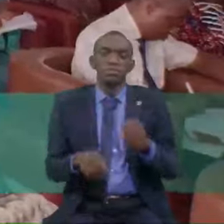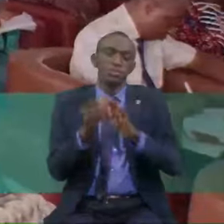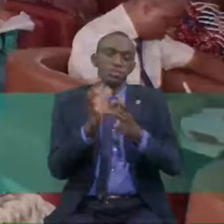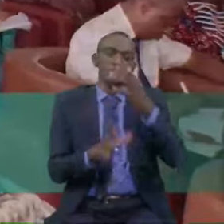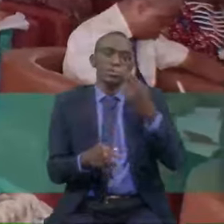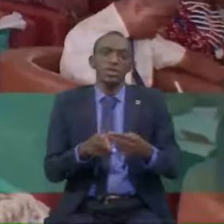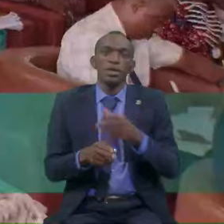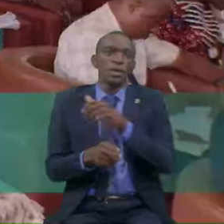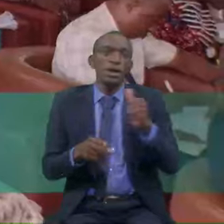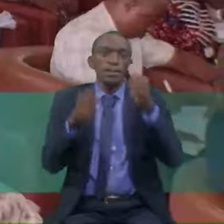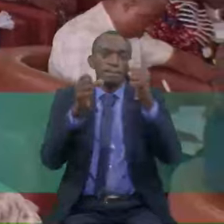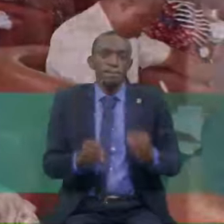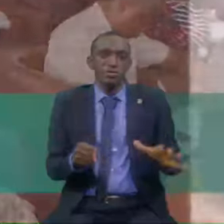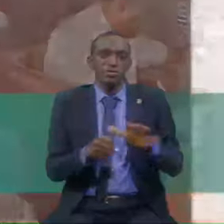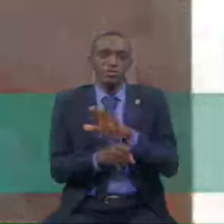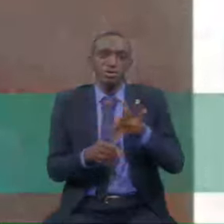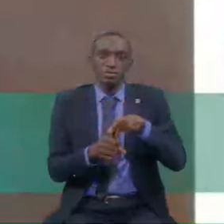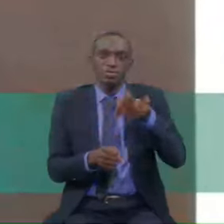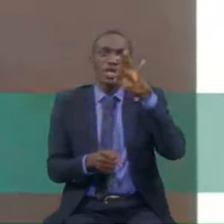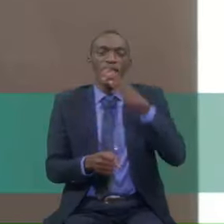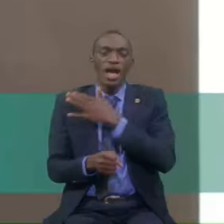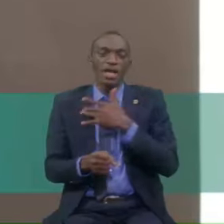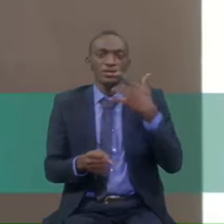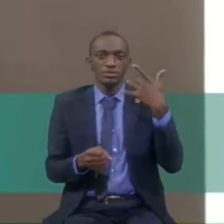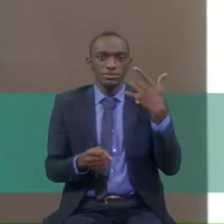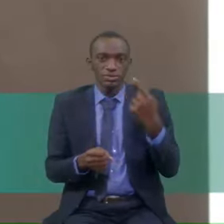L'Esprit dynamique, l'Esprit de discernement.